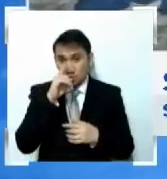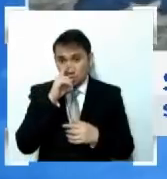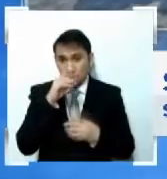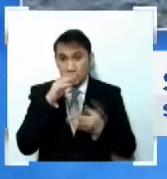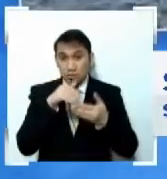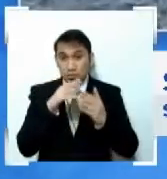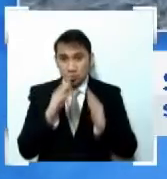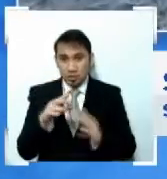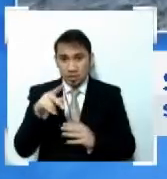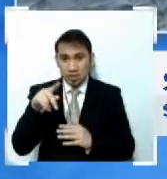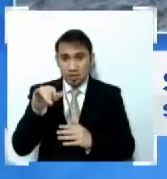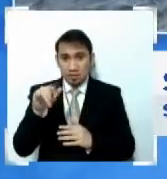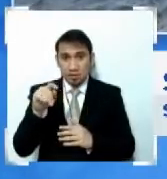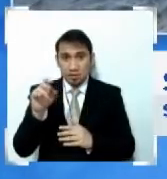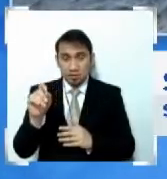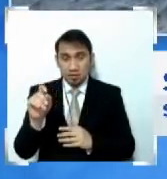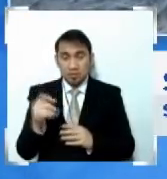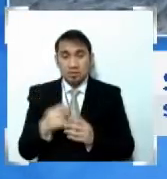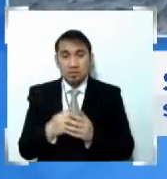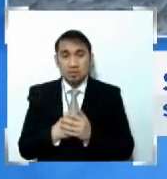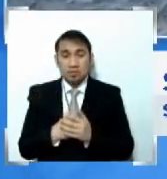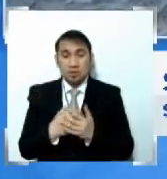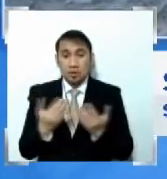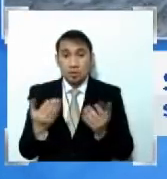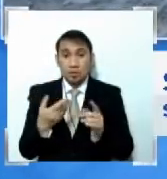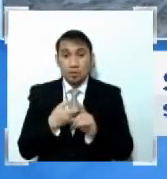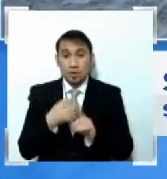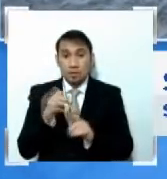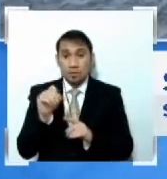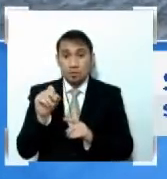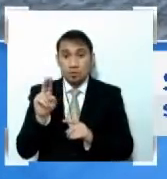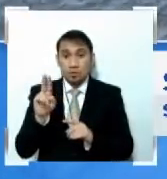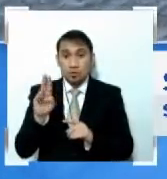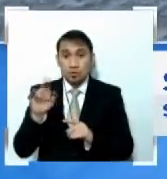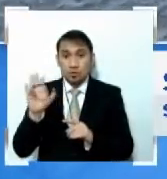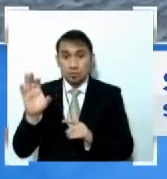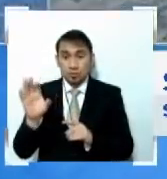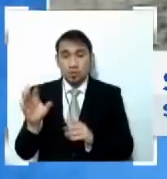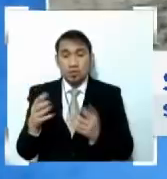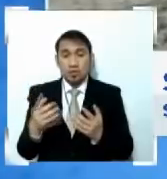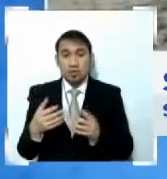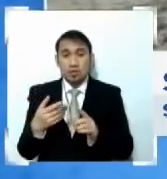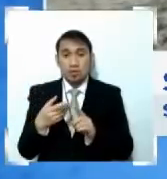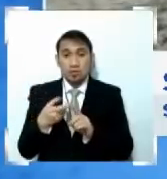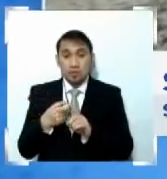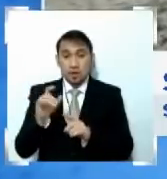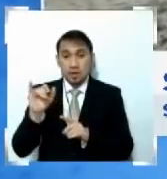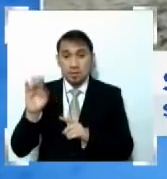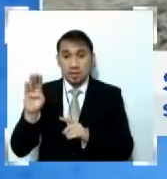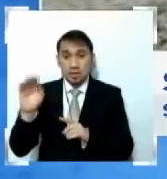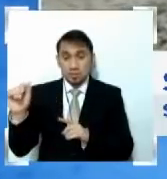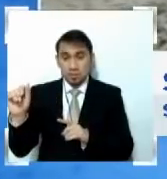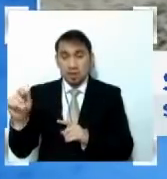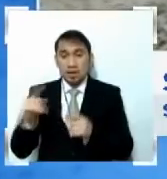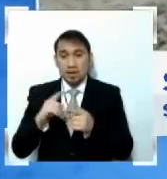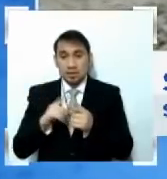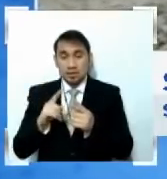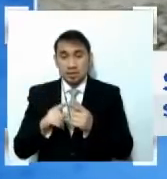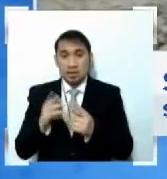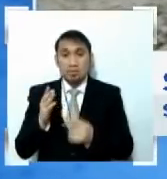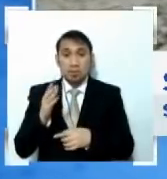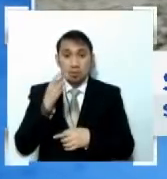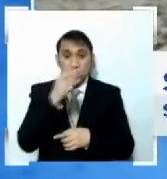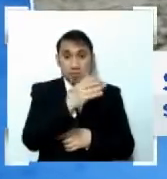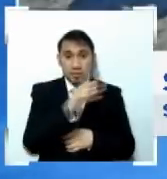First Aviation Academy ng Subic International Airport. Galing daw itong Iba Zambales Airport at papunta sana sa La Union at